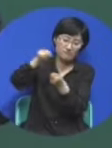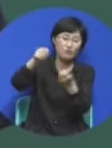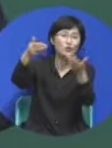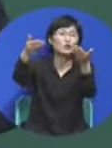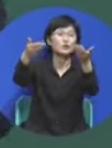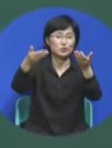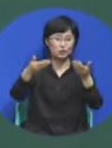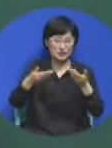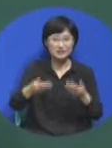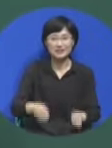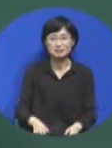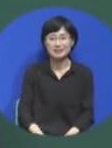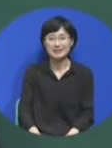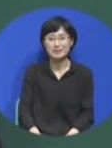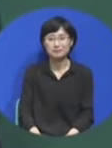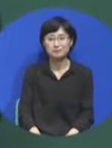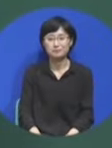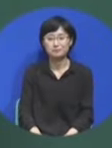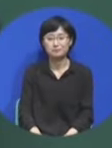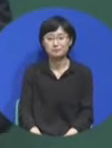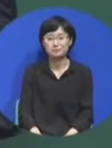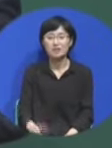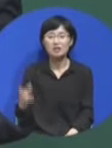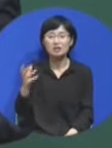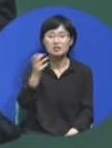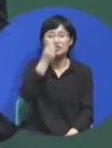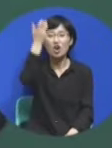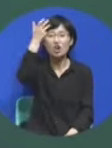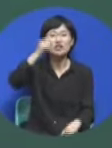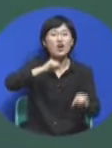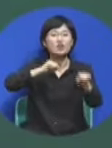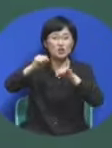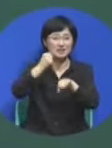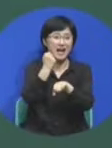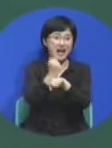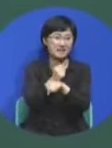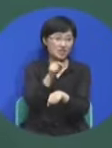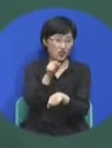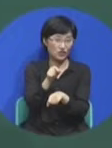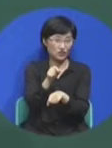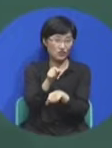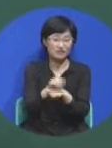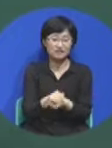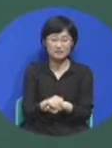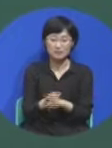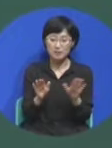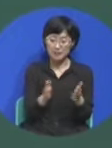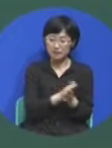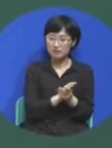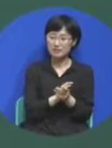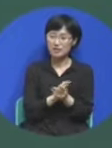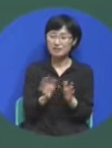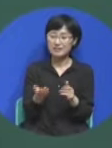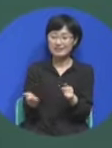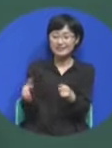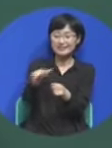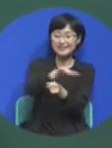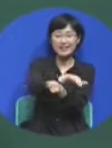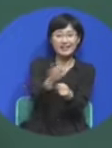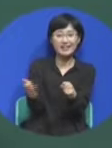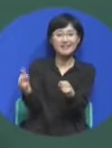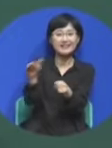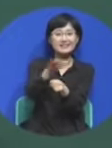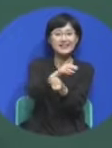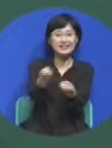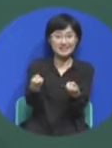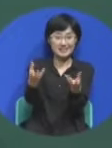통과화也会，但是通过赞美神会赐给我们新的恩典. 자, 그래서 성령께서 역사한다는. 所以圣灵来做工. 우리 장례식에 우리 카이노스 중창단이